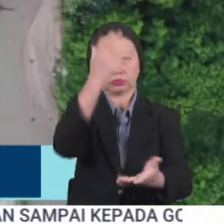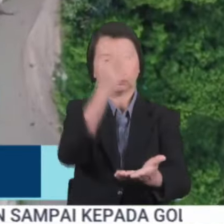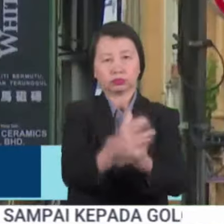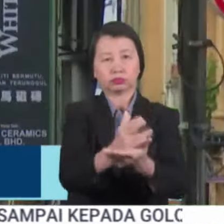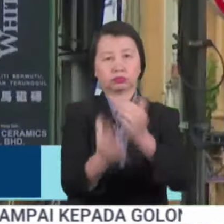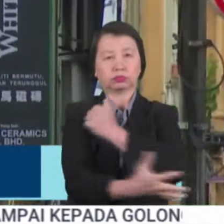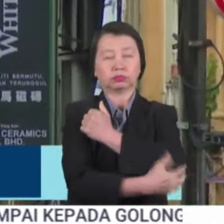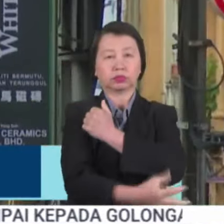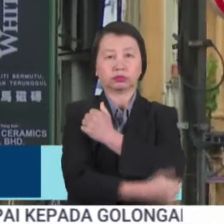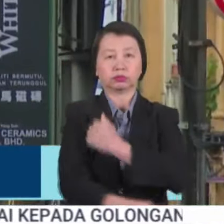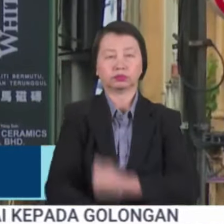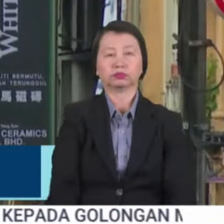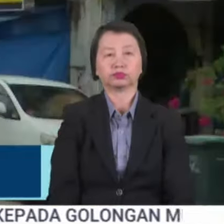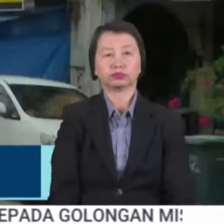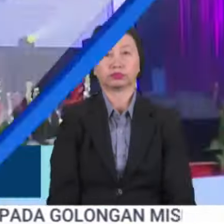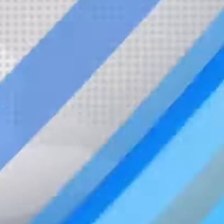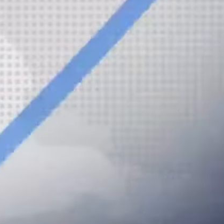membasmi kemiskinan.